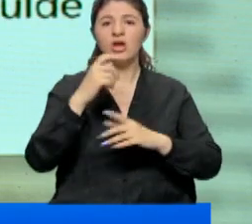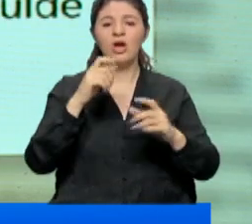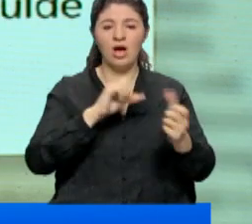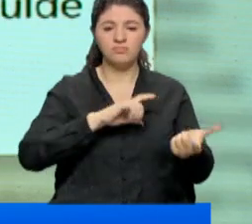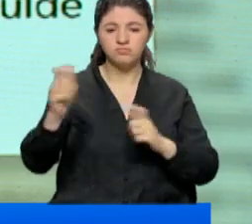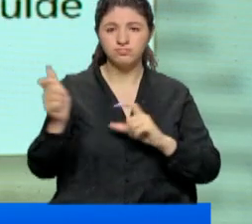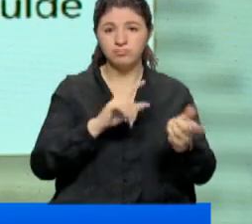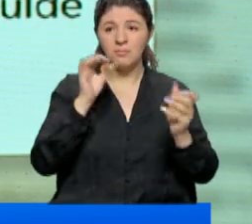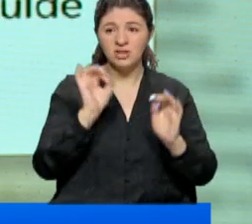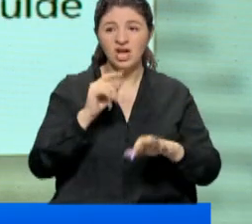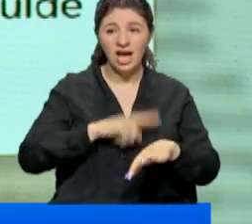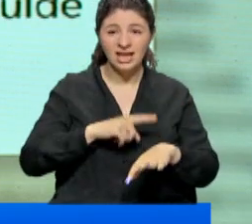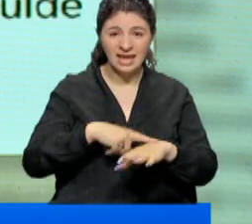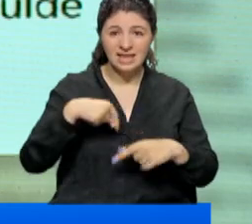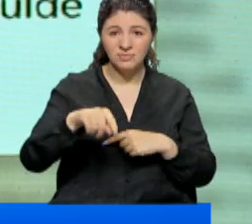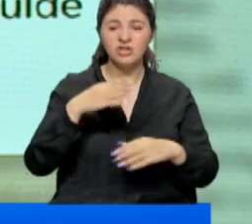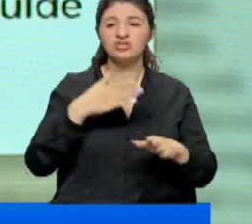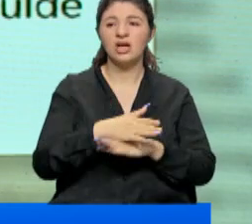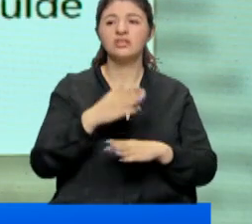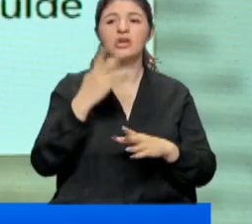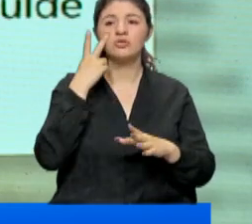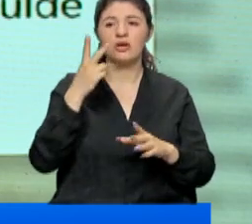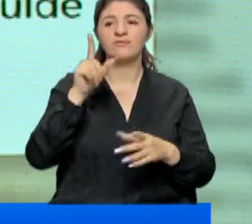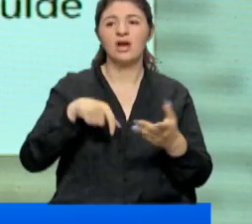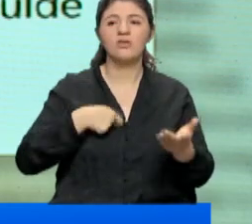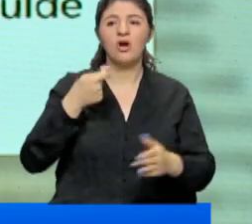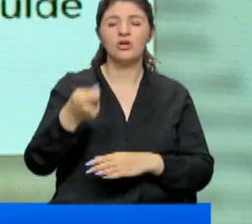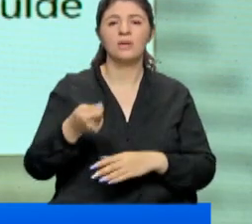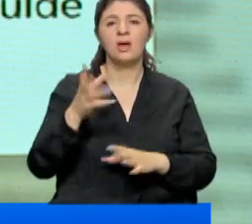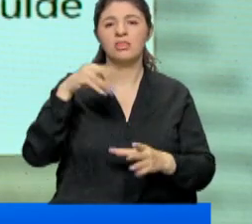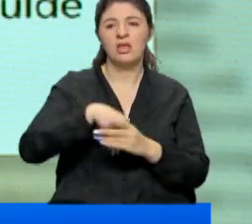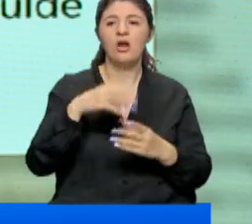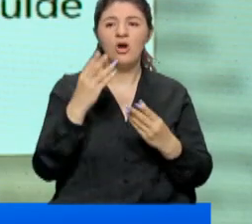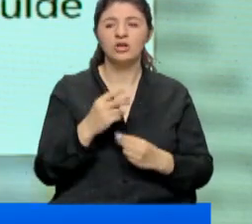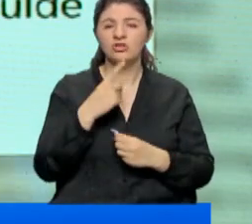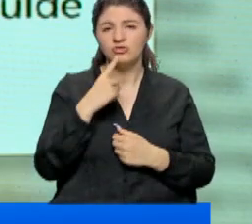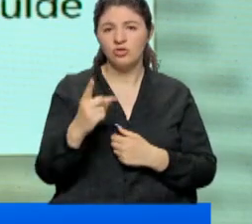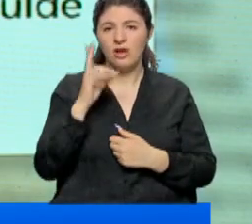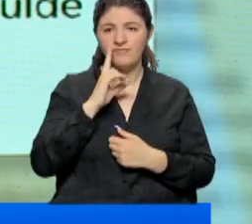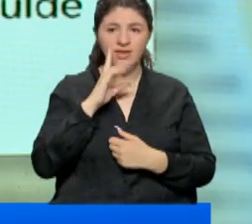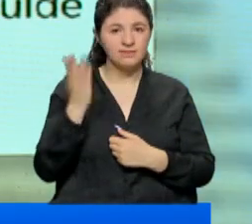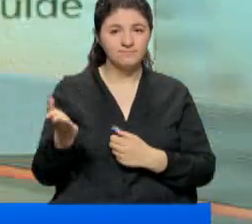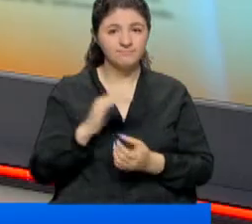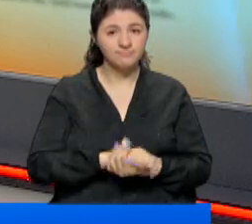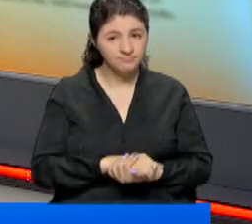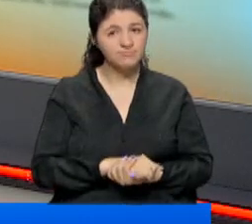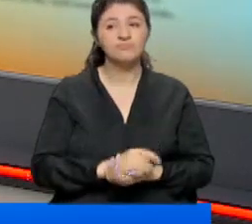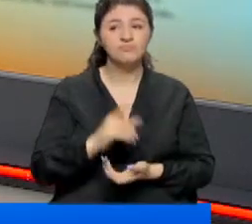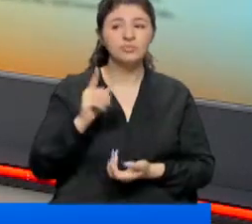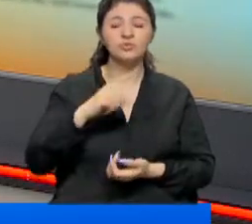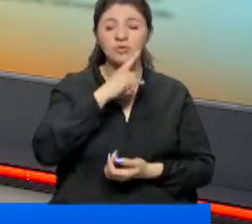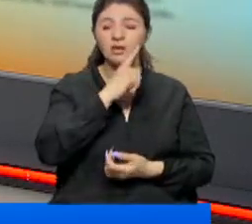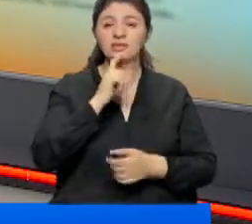yük taşımacılığına başladığı andan itibaren Gerçek usulde vergilendirmeye dahil olacak diyor Efendim bu da